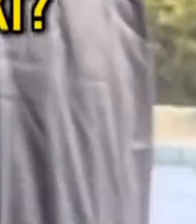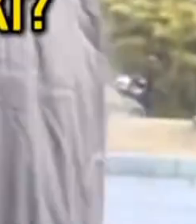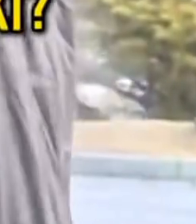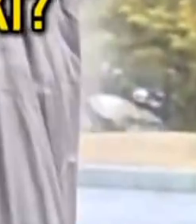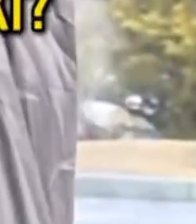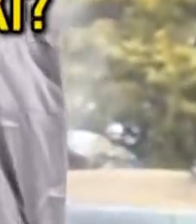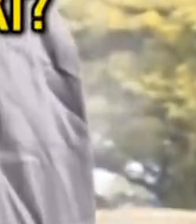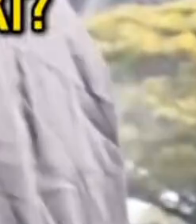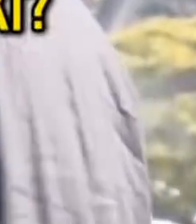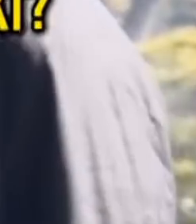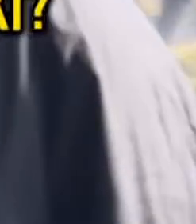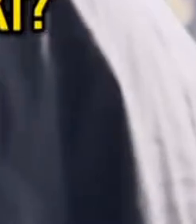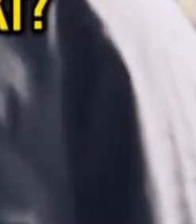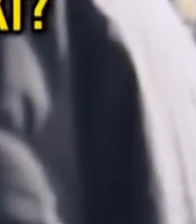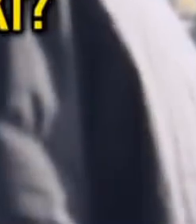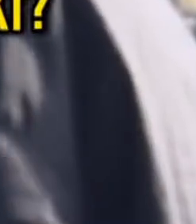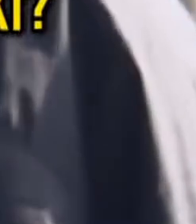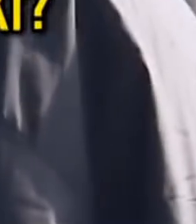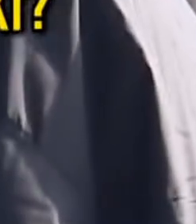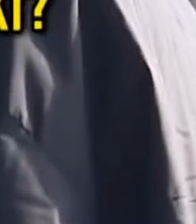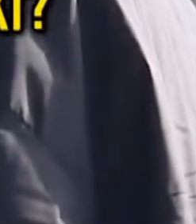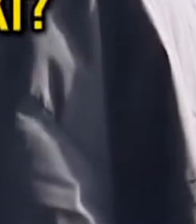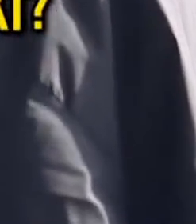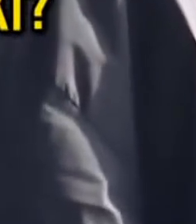위원장님, 이번에 그 사전선거 부실 논란 어떻게